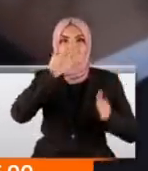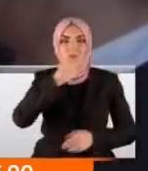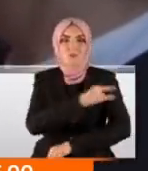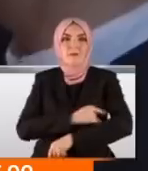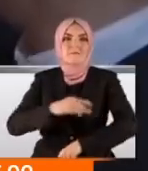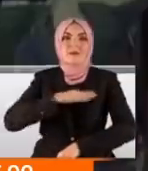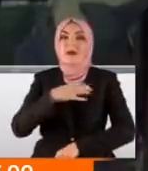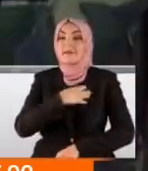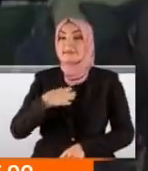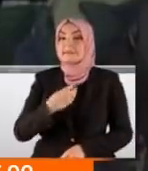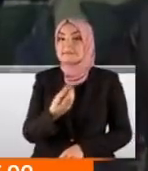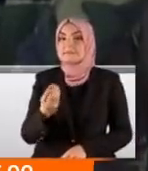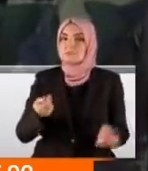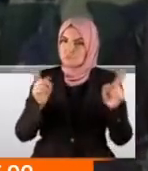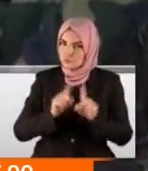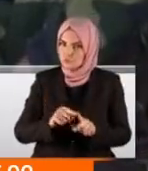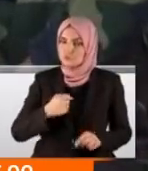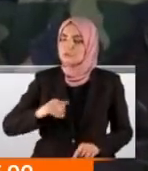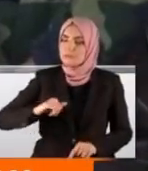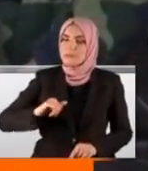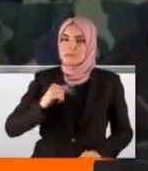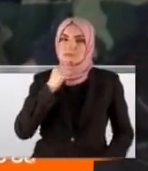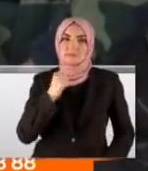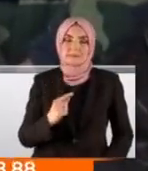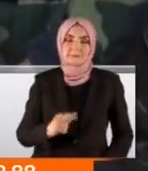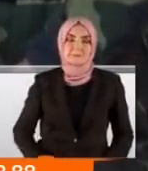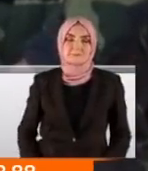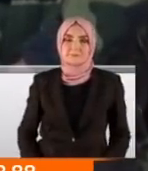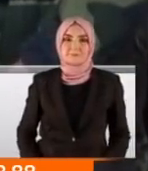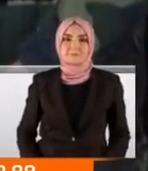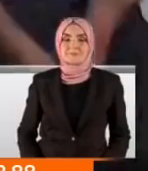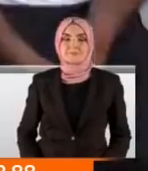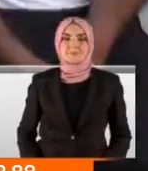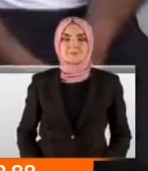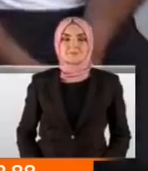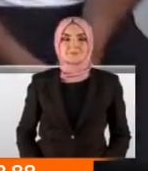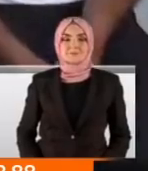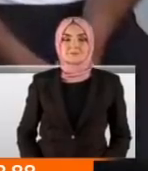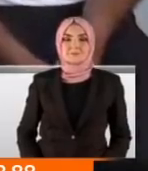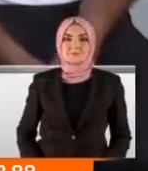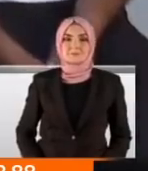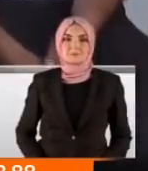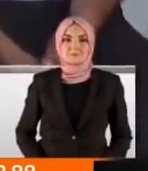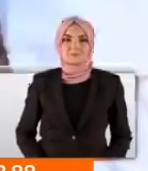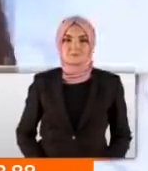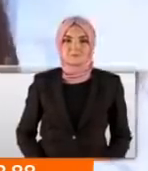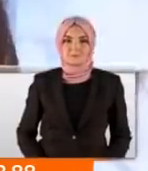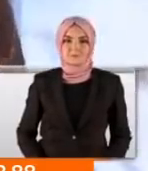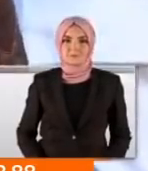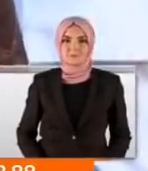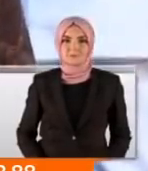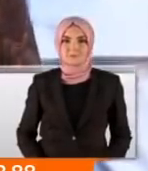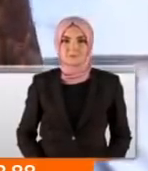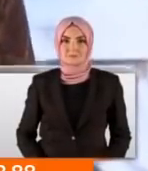de yanınızdayız dedi. Gösterdikleri bu sabrı inanıyorum ki bundan sonra da göstereceklerdir. Ama